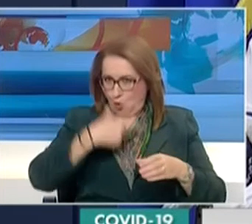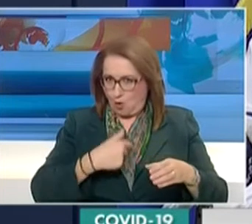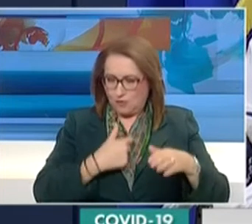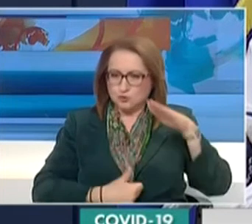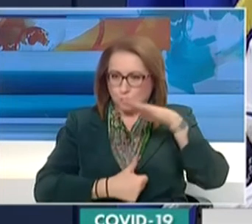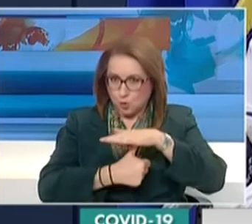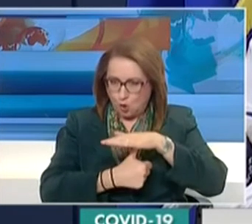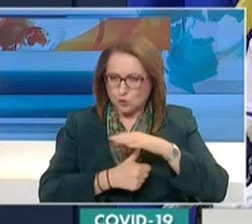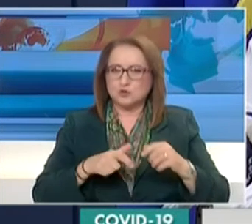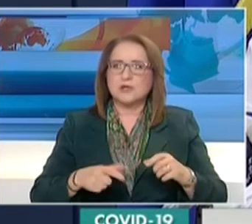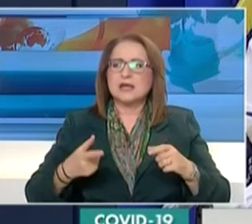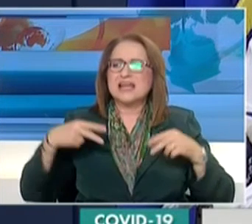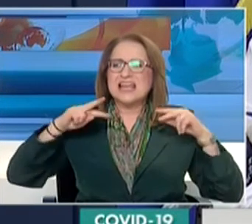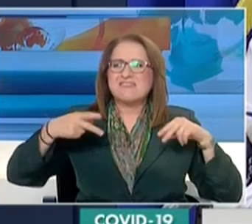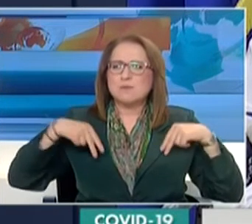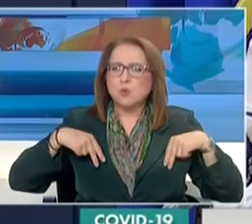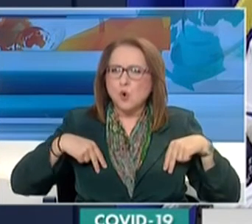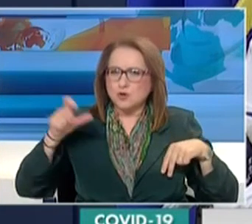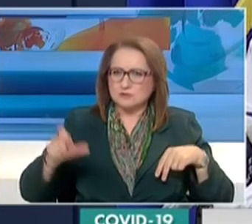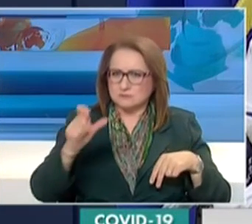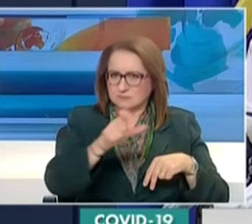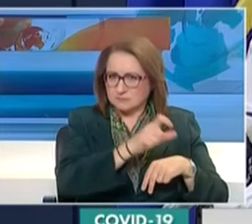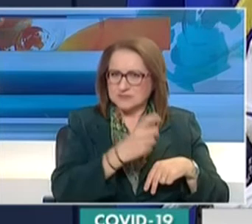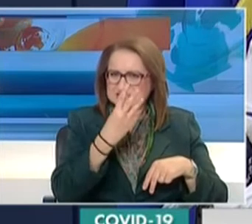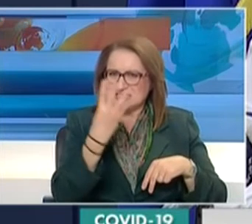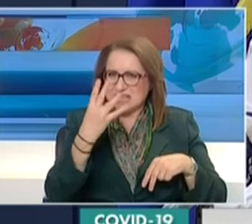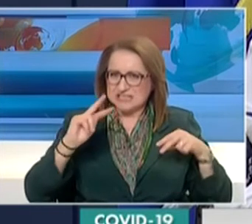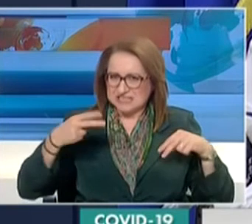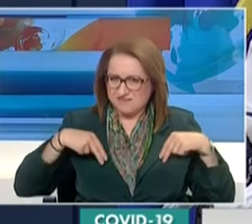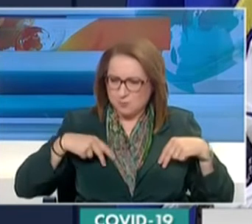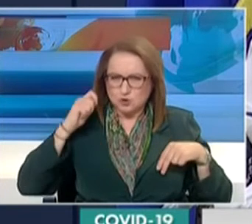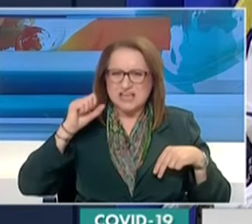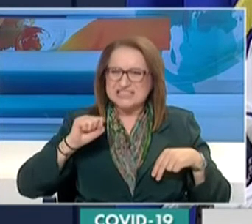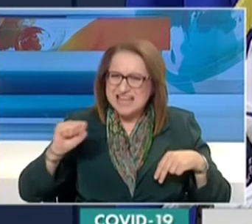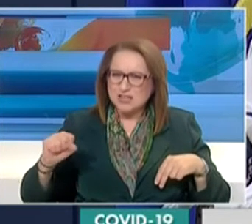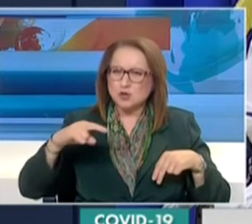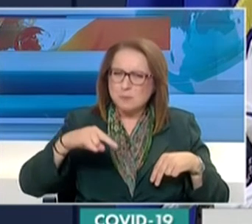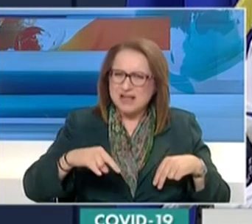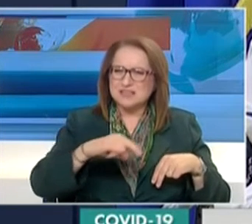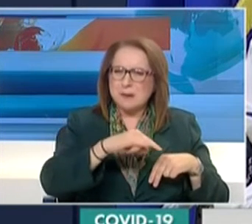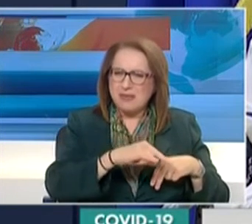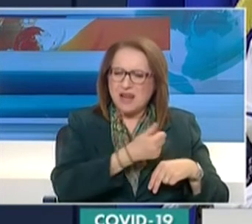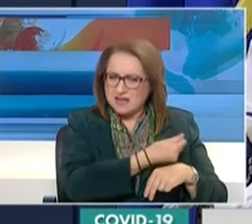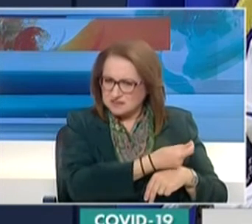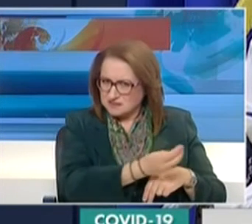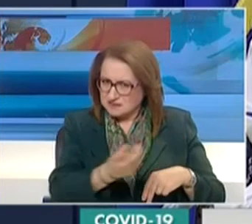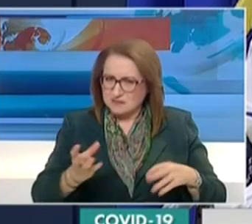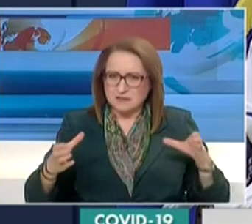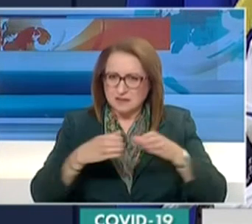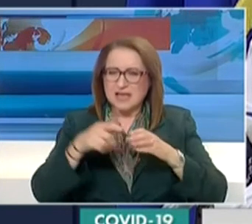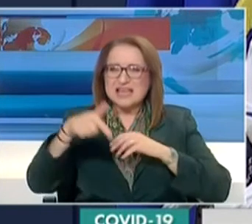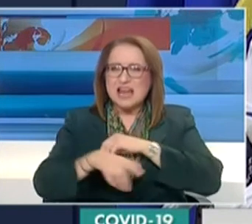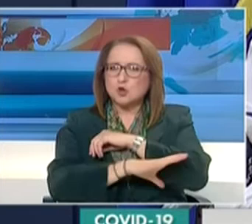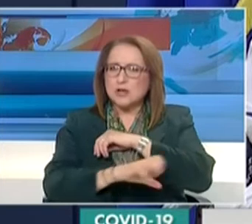τους υφυπουργούς Σκέρτσο, Πέτσα, Κοντοζαμάνη, Λιβάνιο, Σκυλακάκη, Παπαθανάση, τον Γενικό Γραμματέα